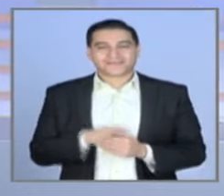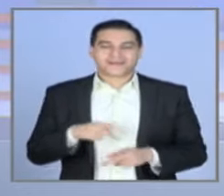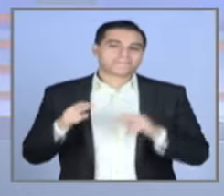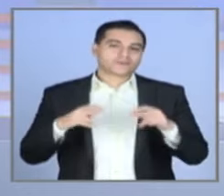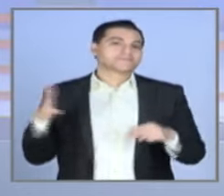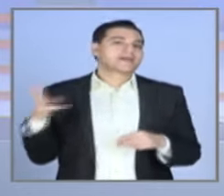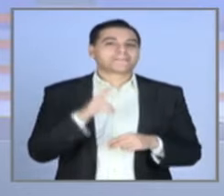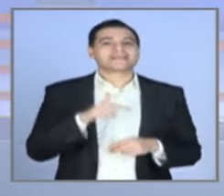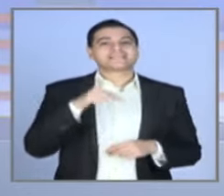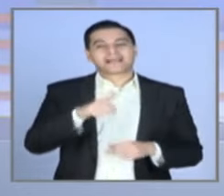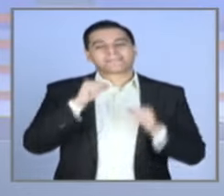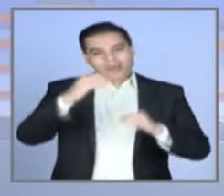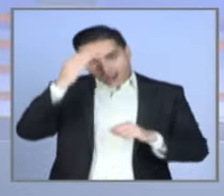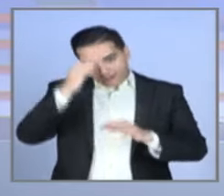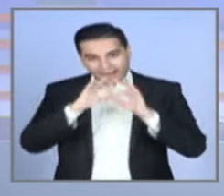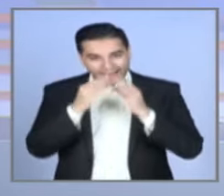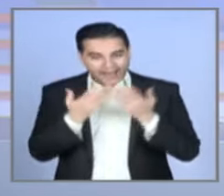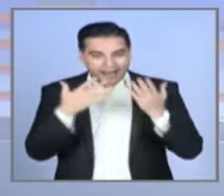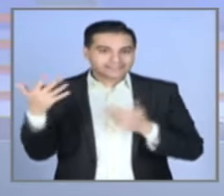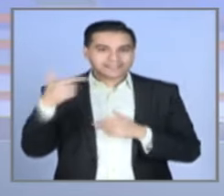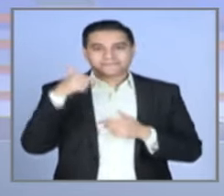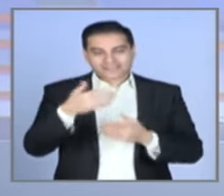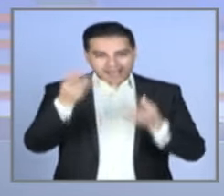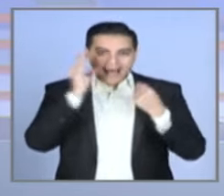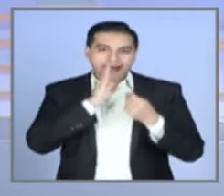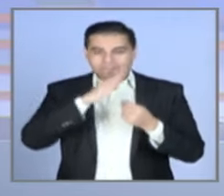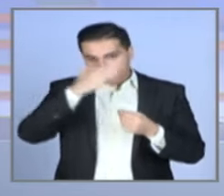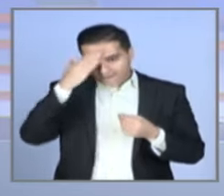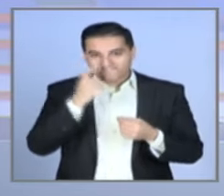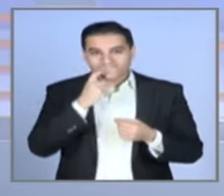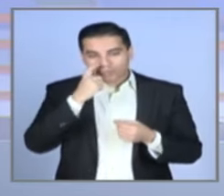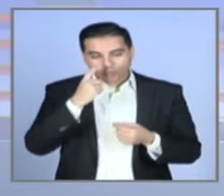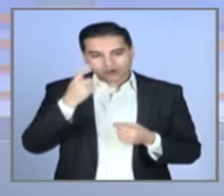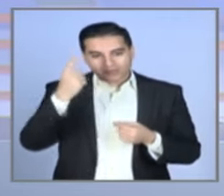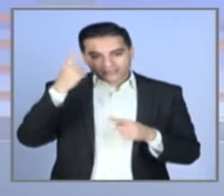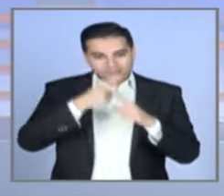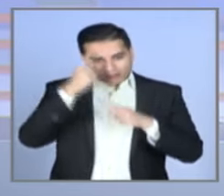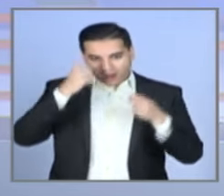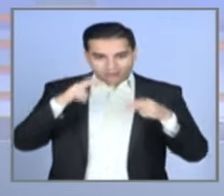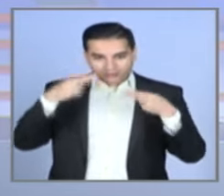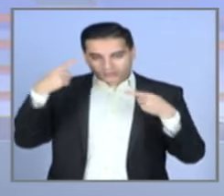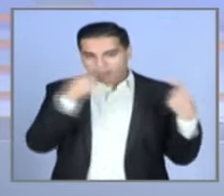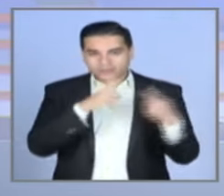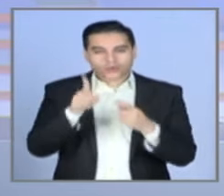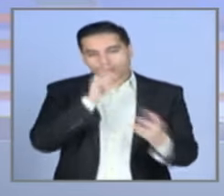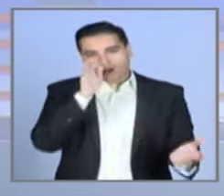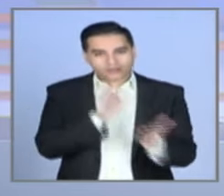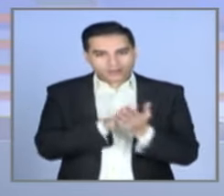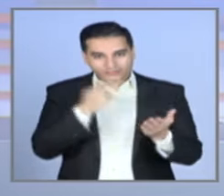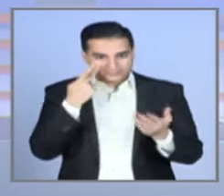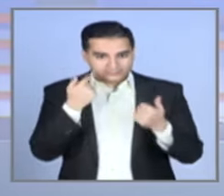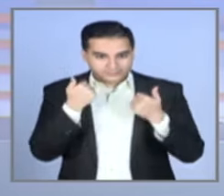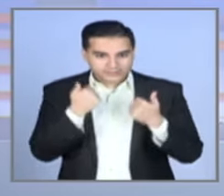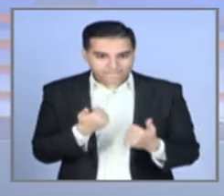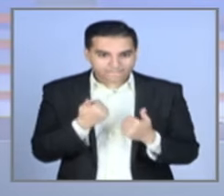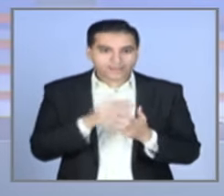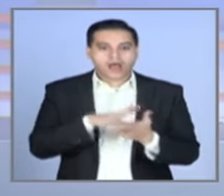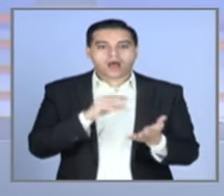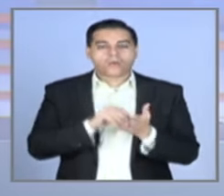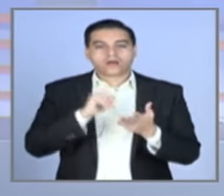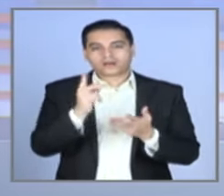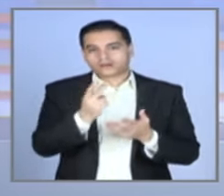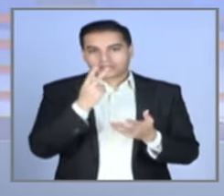الموسم السادس لعبقرة العائلات، ست فقرات: العلم، المعرفة، الفنون، تحت الضغط، ضربات الجزاء، وعجلة الحظ.